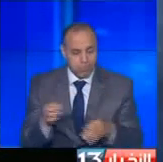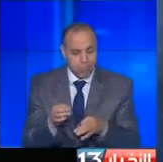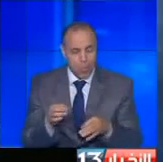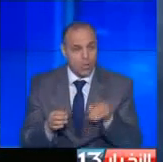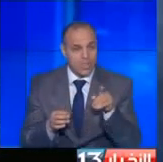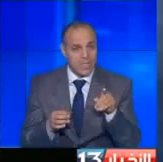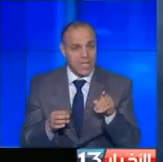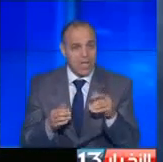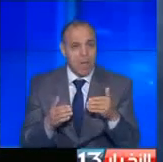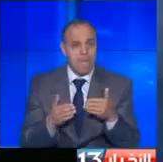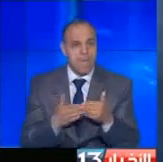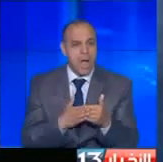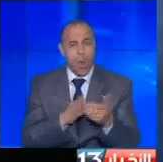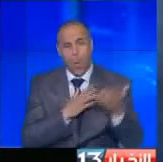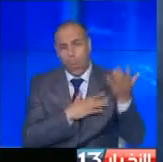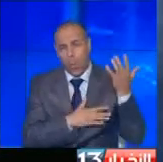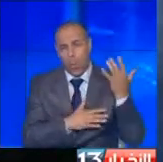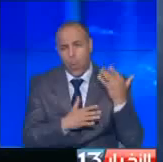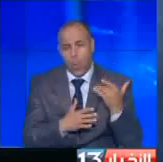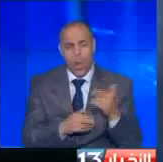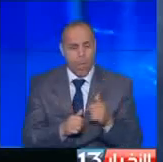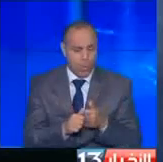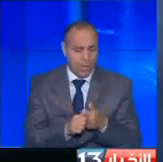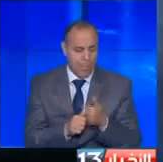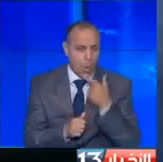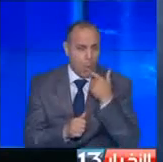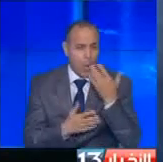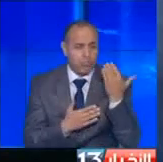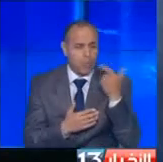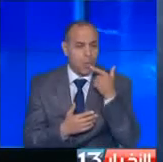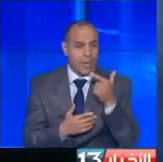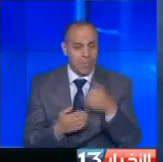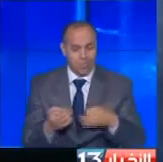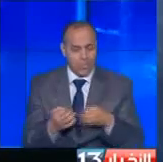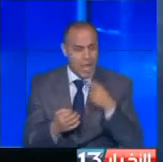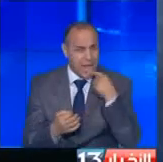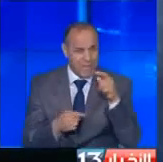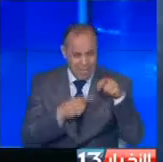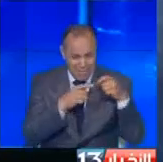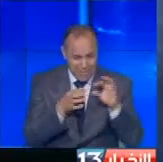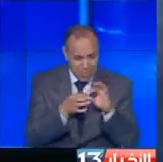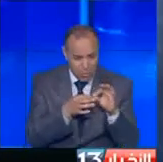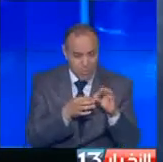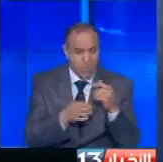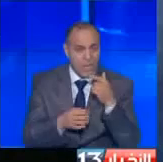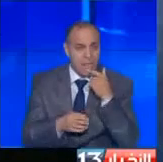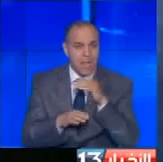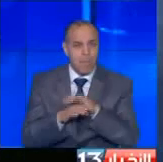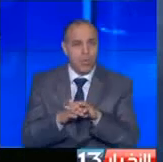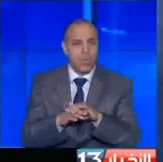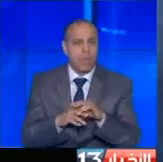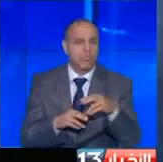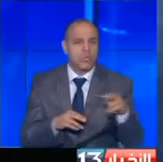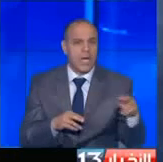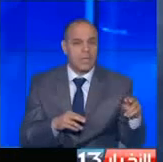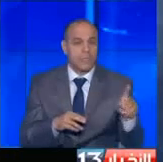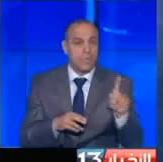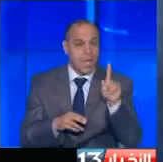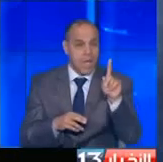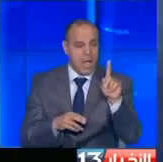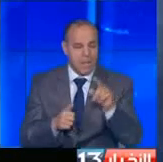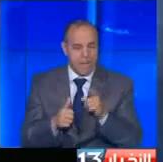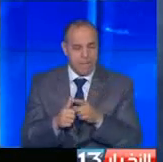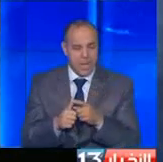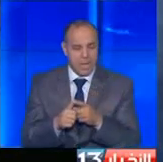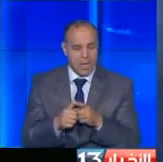موسيقاها تنتمي إلى حقبات تاريخية متباعدة زمنيا، وتعبر موسيقاها عن مواضيع متعددة تتراوح